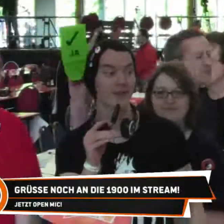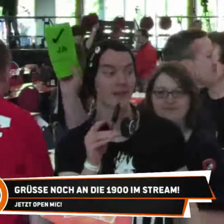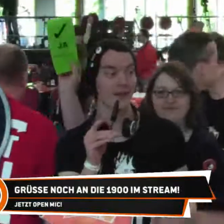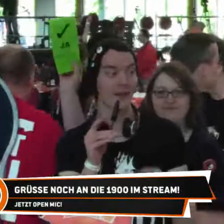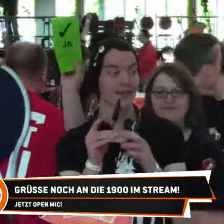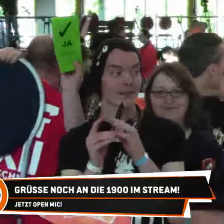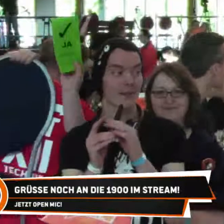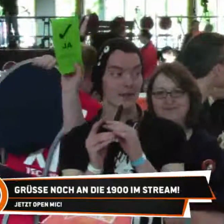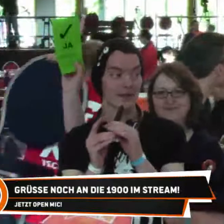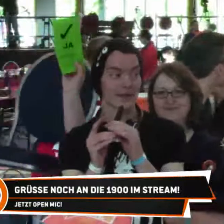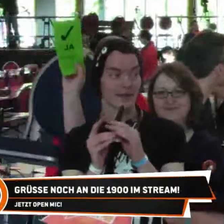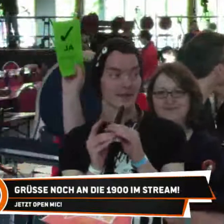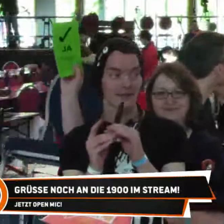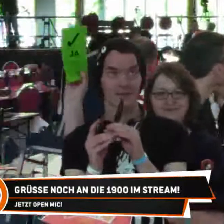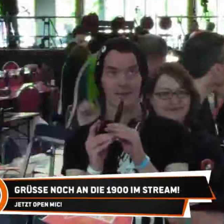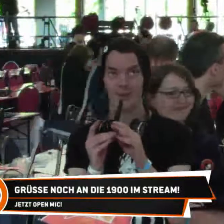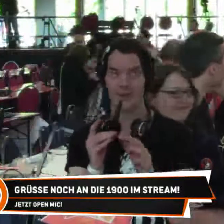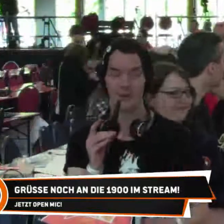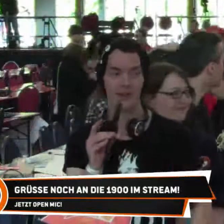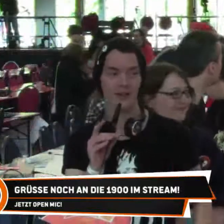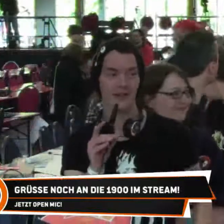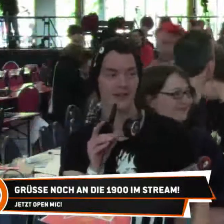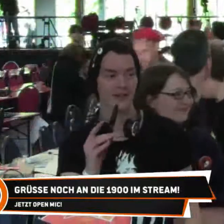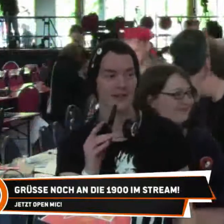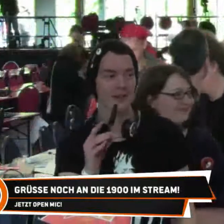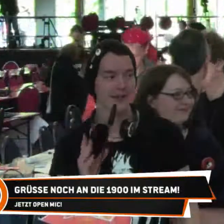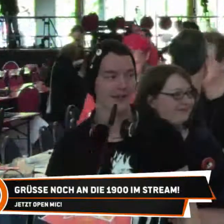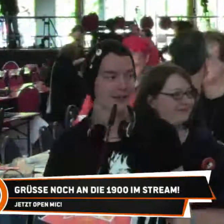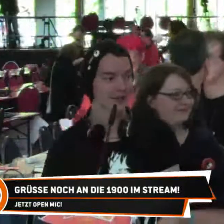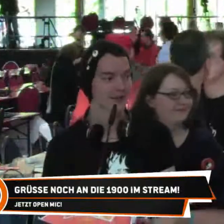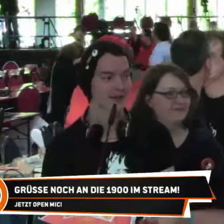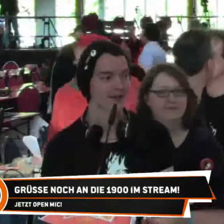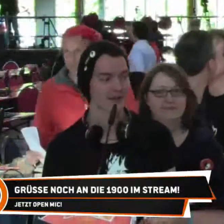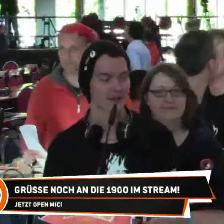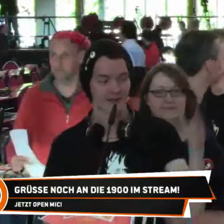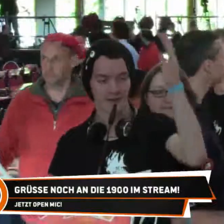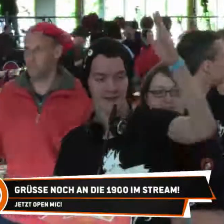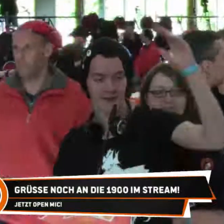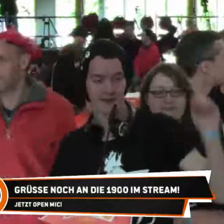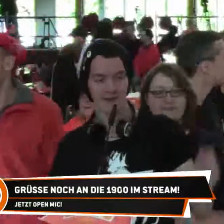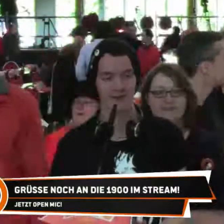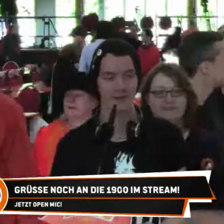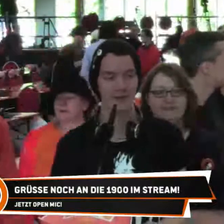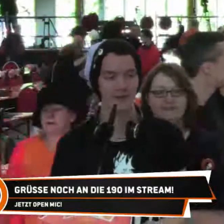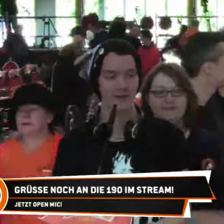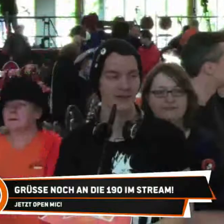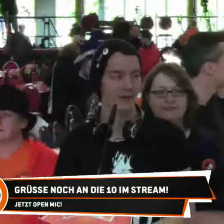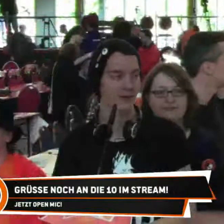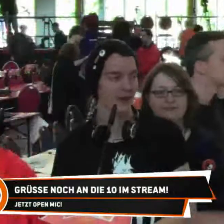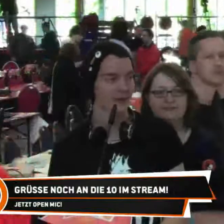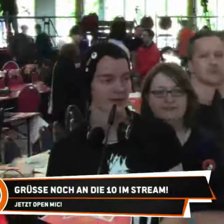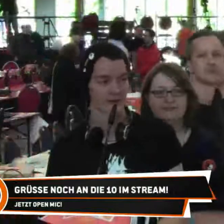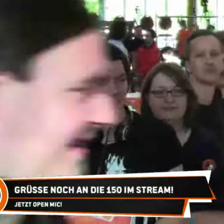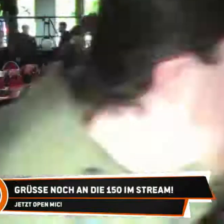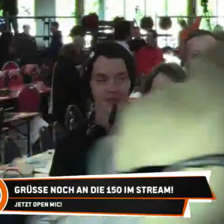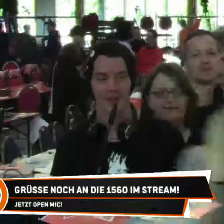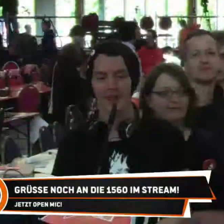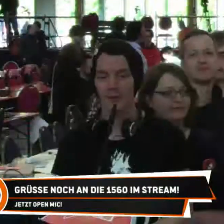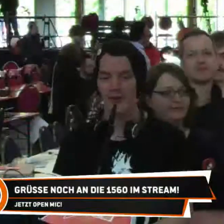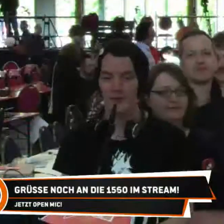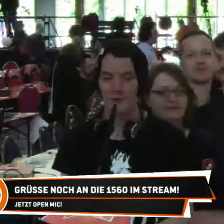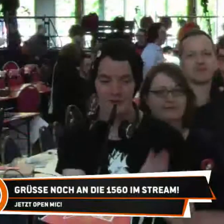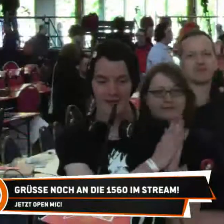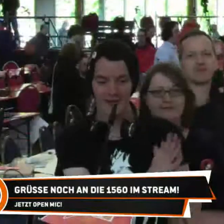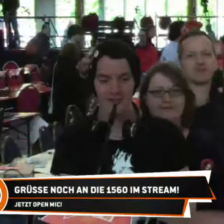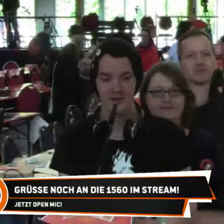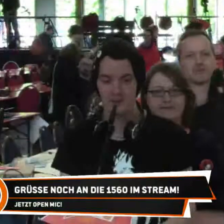das zweite ich möchte unseren zwar zurückgetretenen ehemaligen Landesvorsitzenden ich weiß er guckt den Stream und ich weiß er wird doch die Aufzeichnung gucken